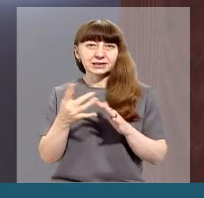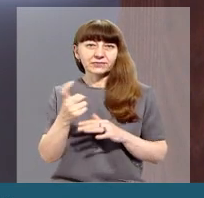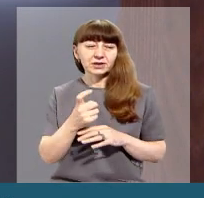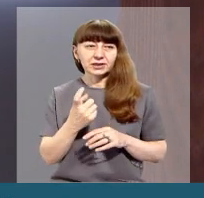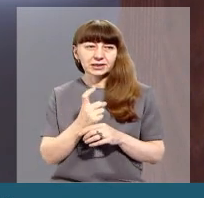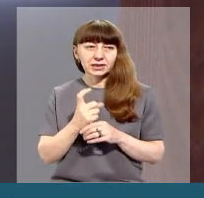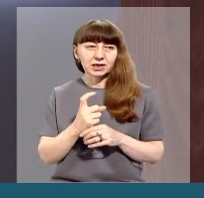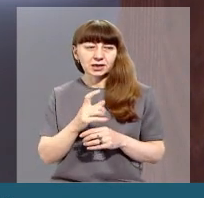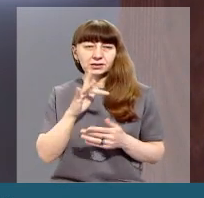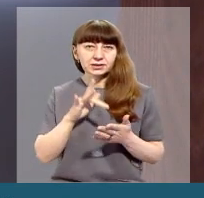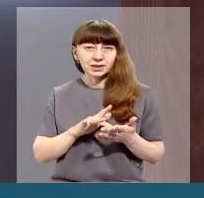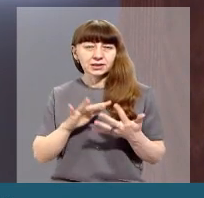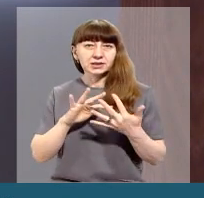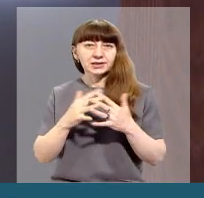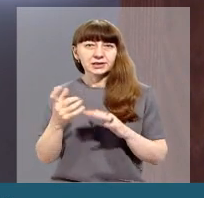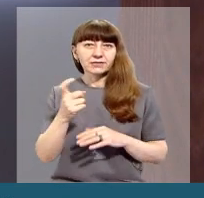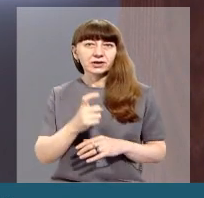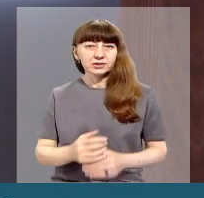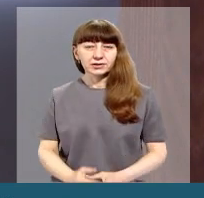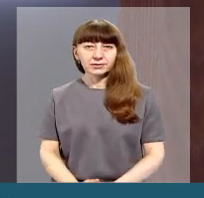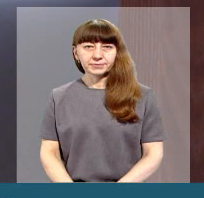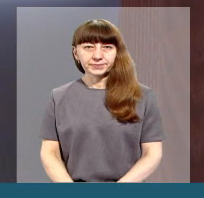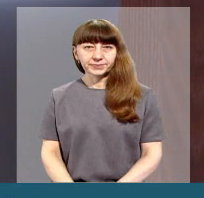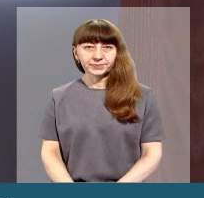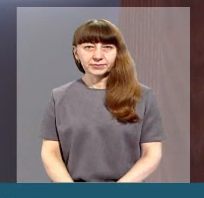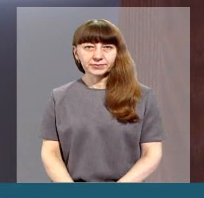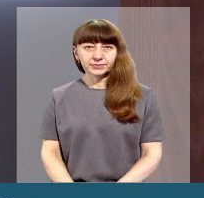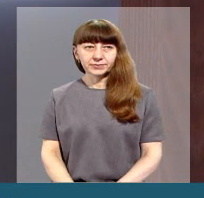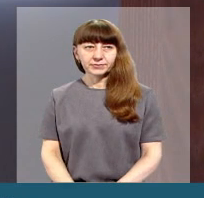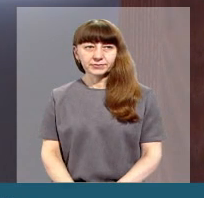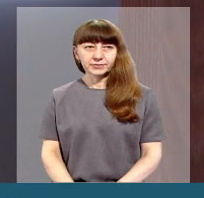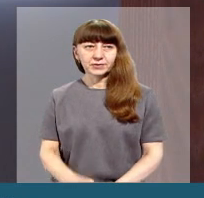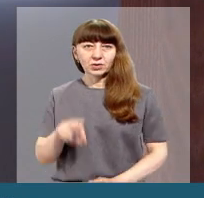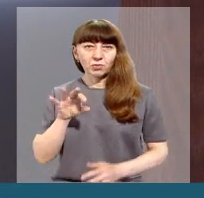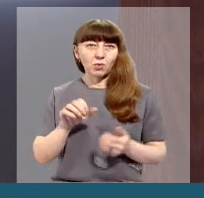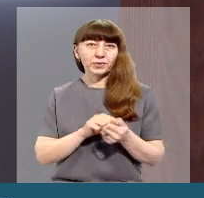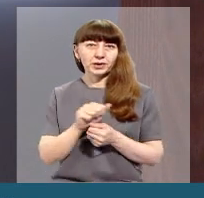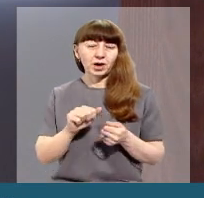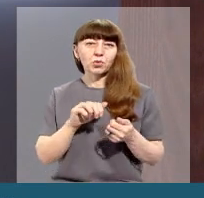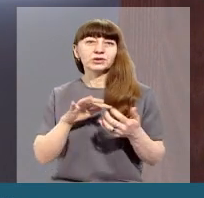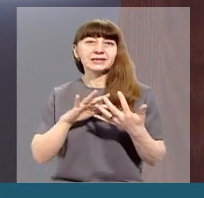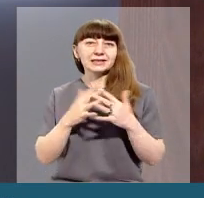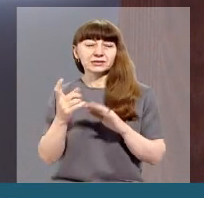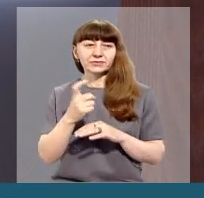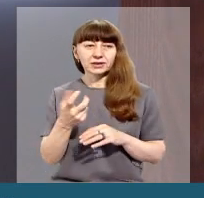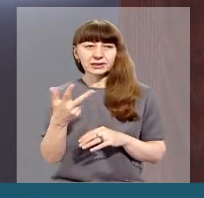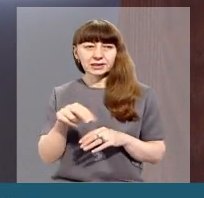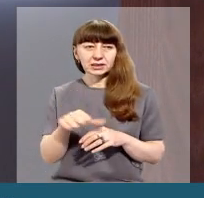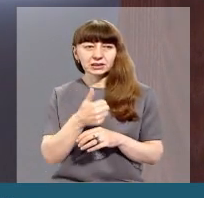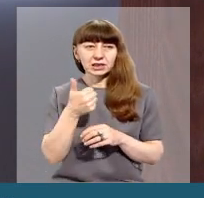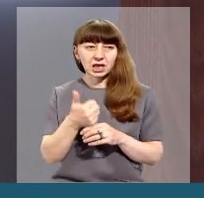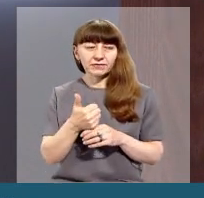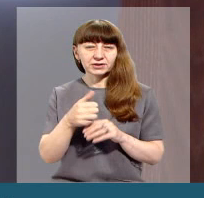хозяйства, конечно же, должна сделать Кустанайскую область центром по переработке продукции сельского хозяйства. Вот три